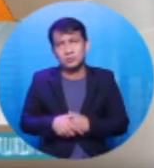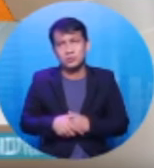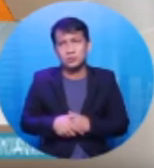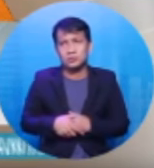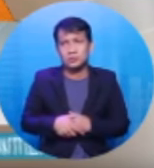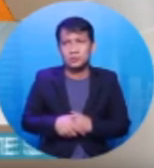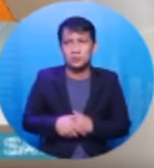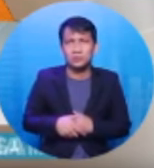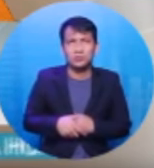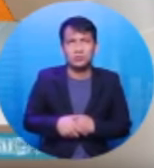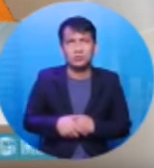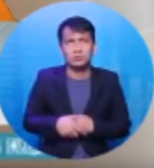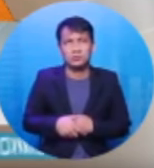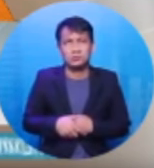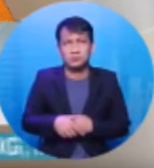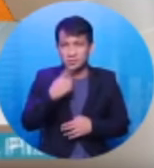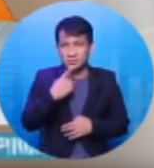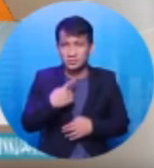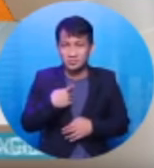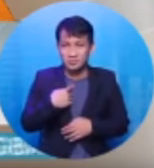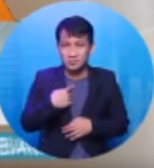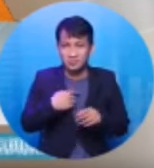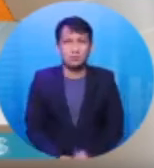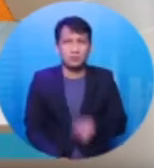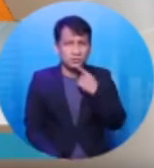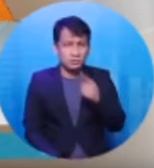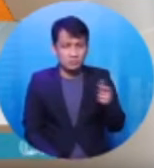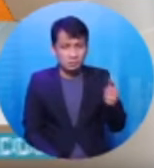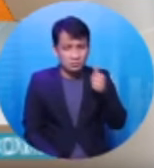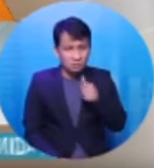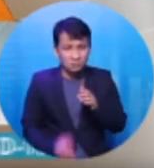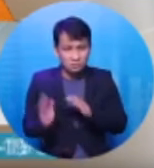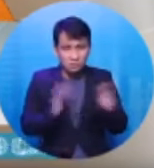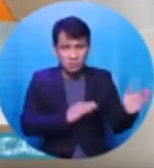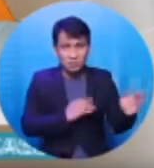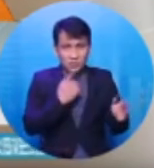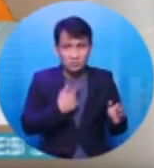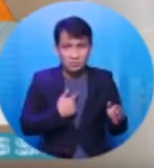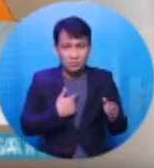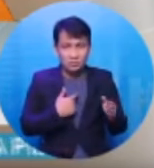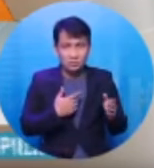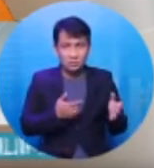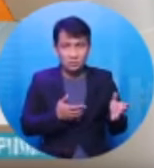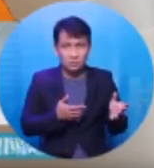Okay. Pero pinipigilan po siya ni Kabit. Yung babae po, sir. Kasi plano po namin, sir,